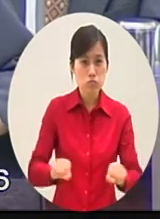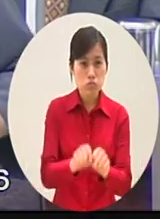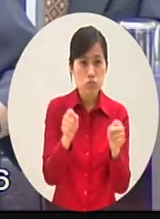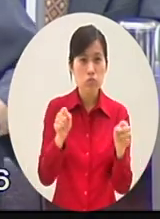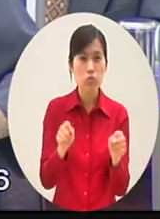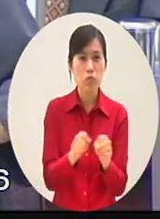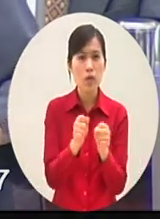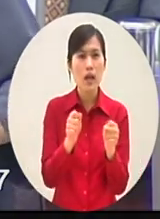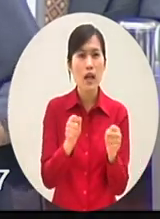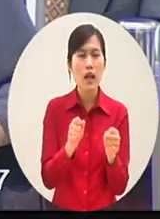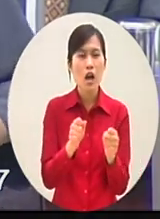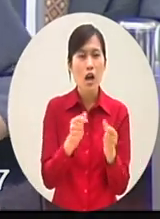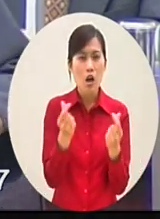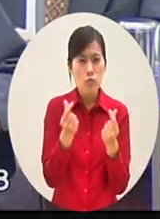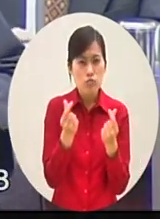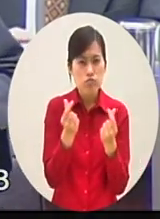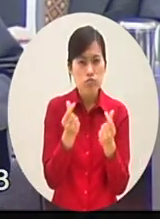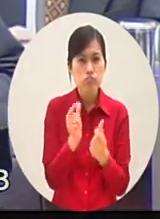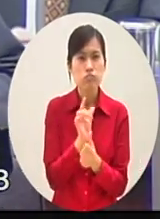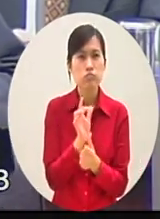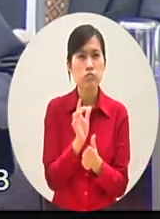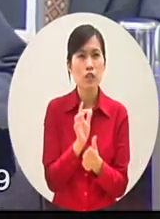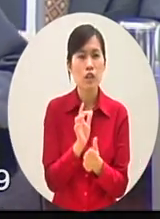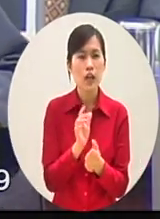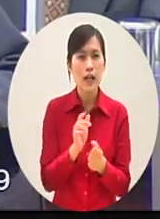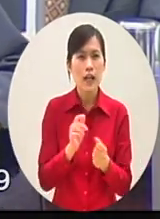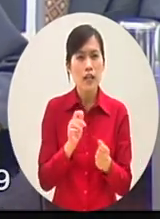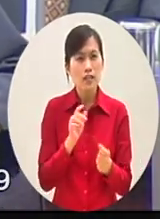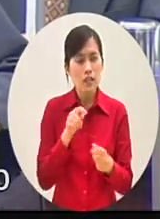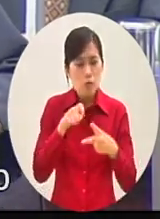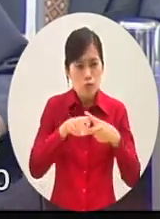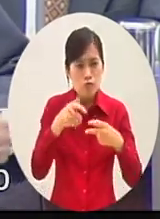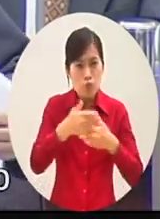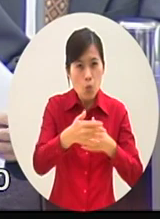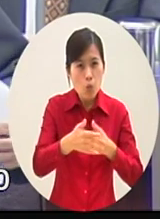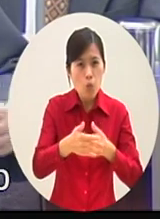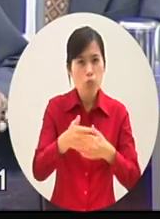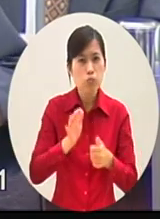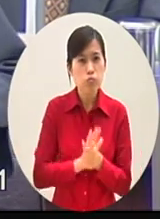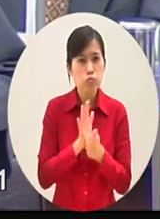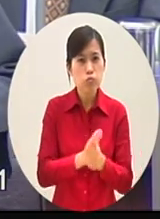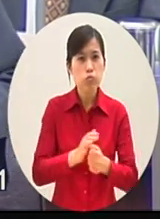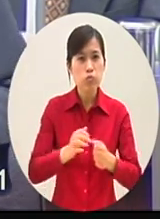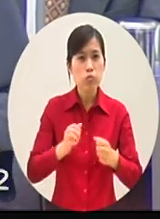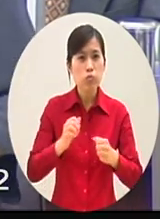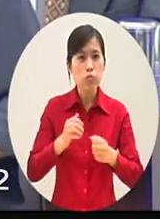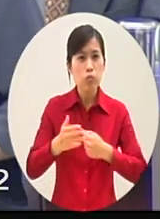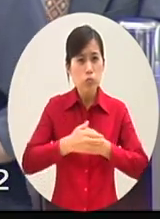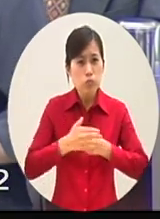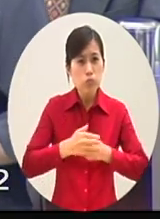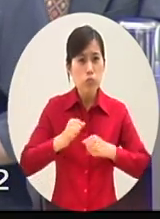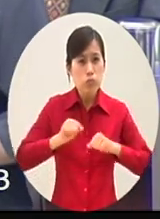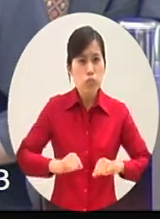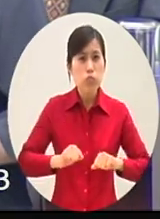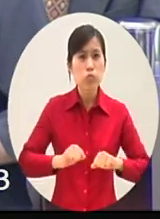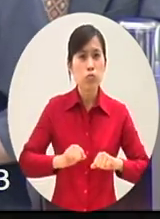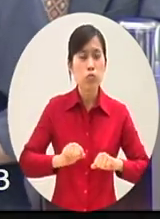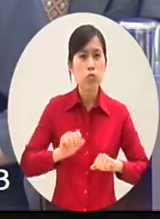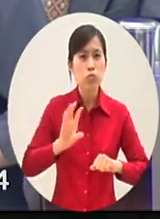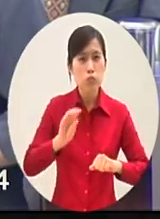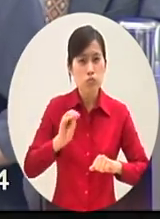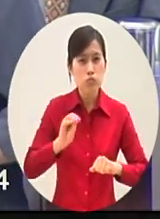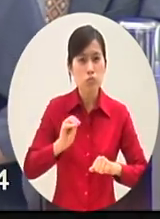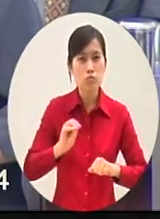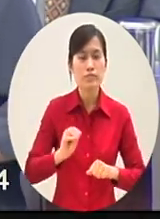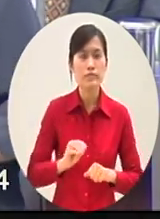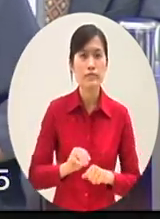程结构上会当用行的无？哦，我觉得这个部分应该要维护。那至于说目前